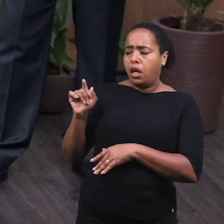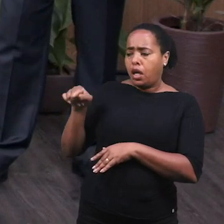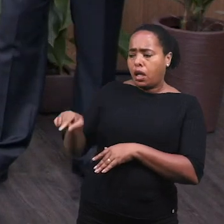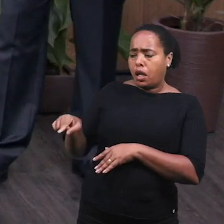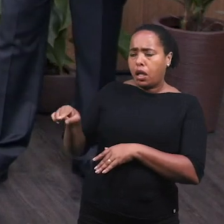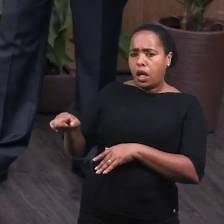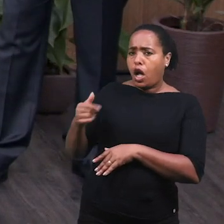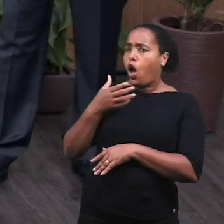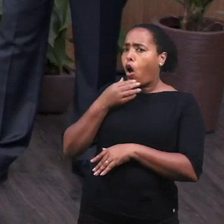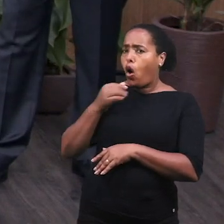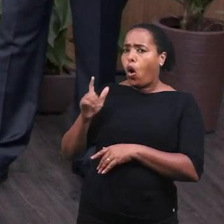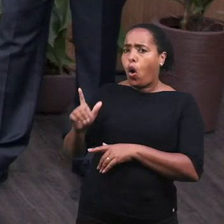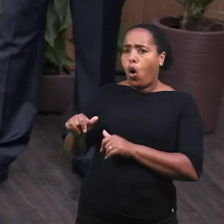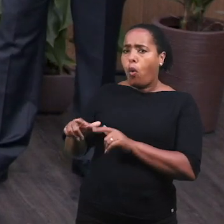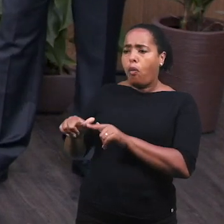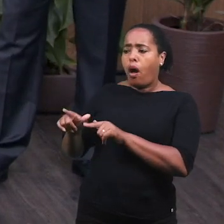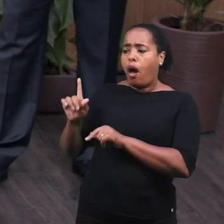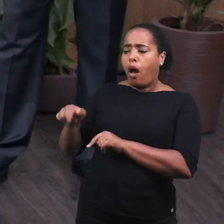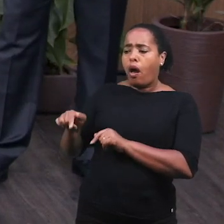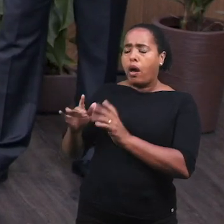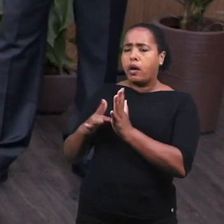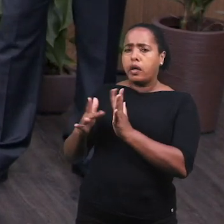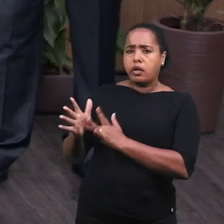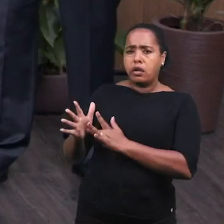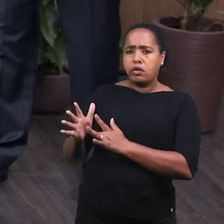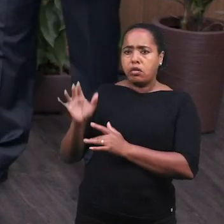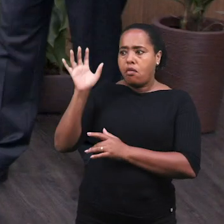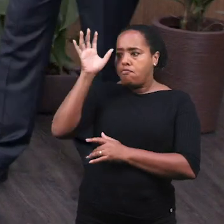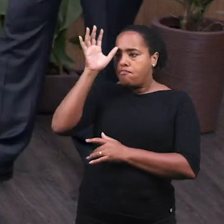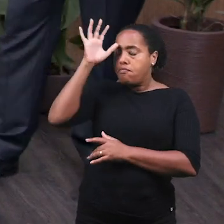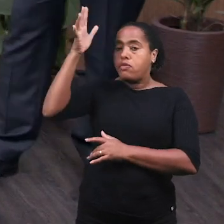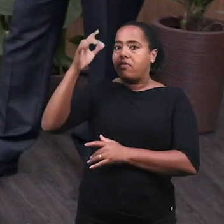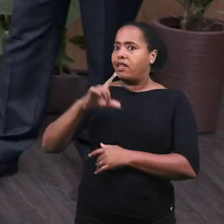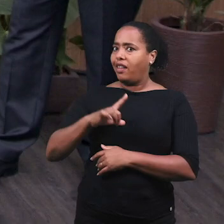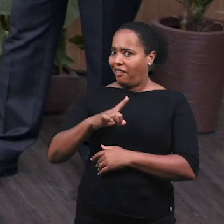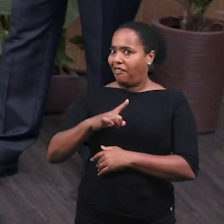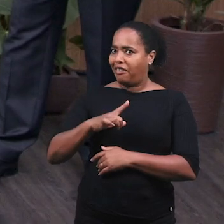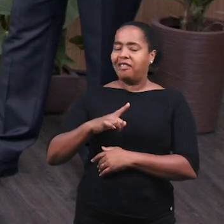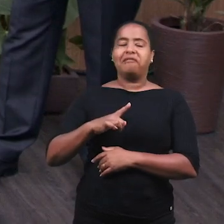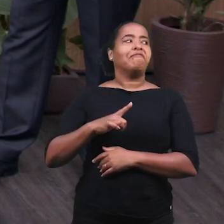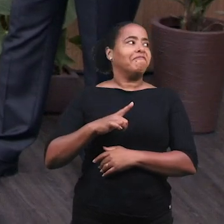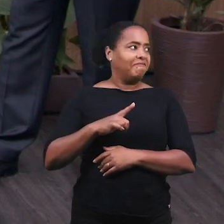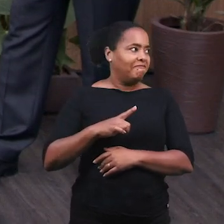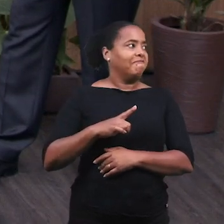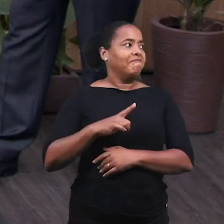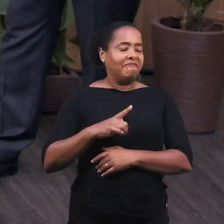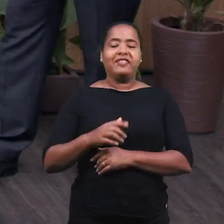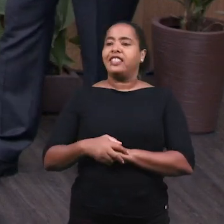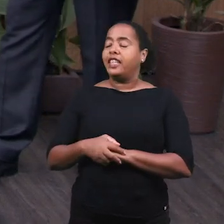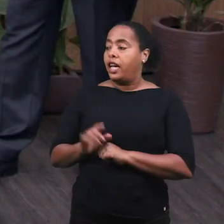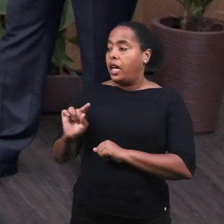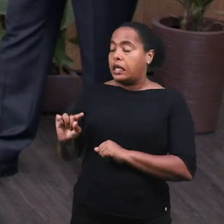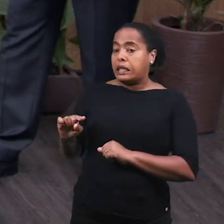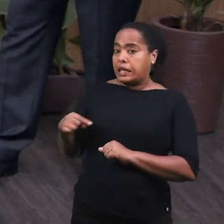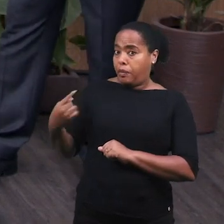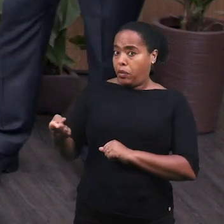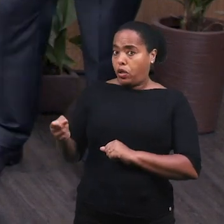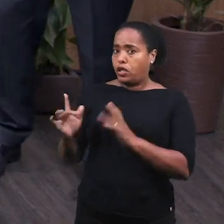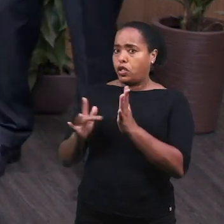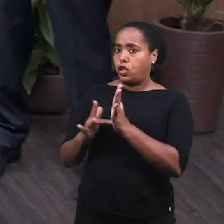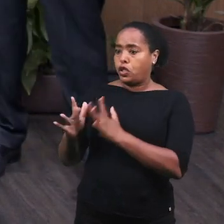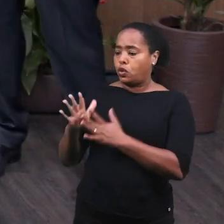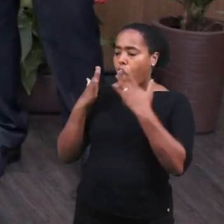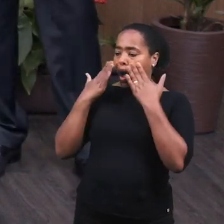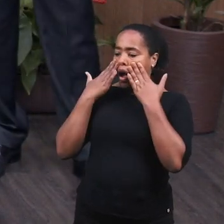не узнали. Они думали, что Он пилигрим, но было знамение. И позже